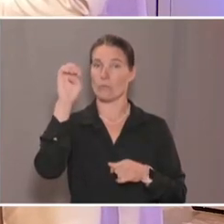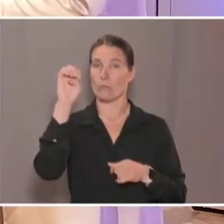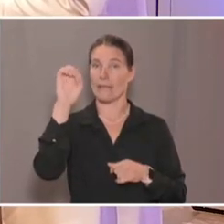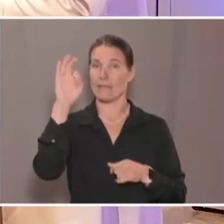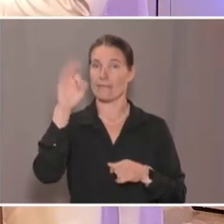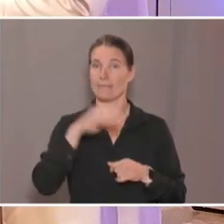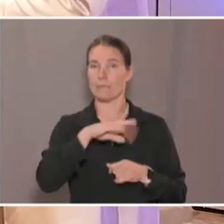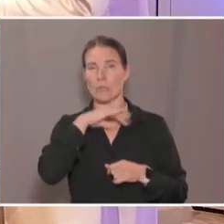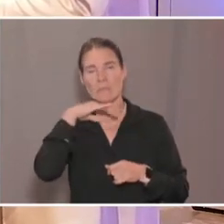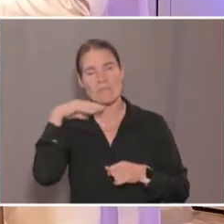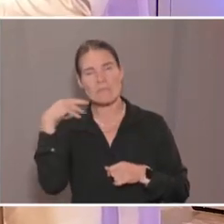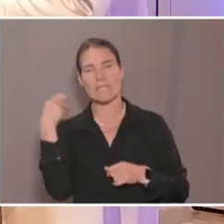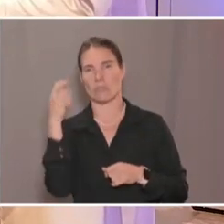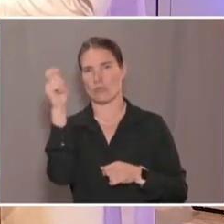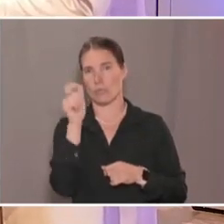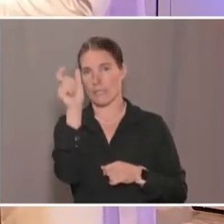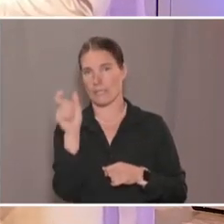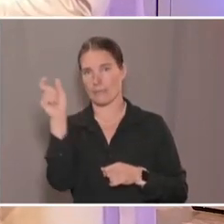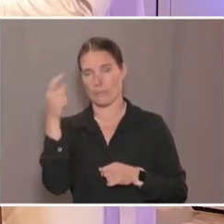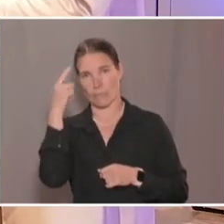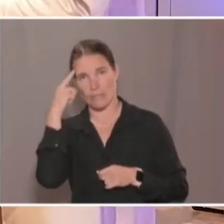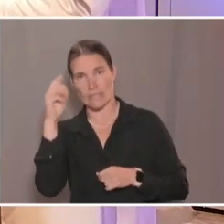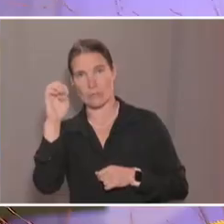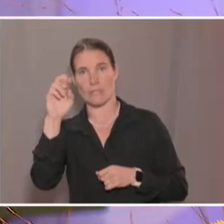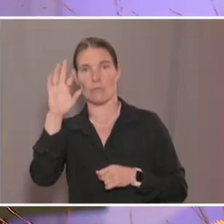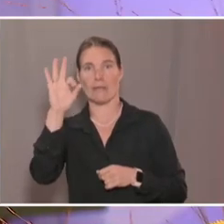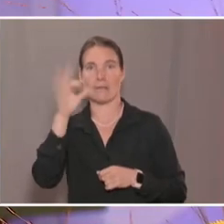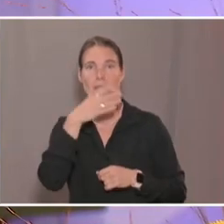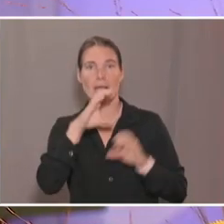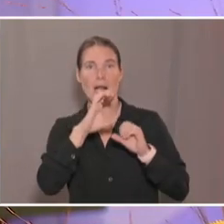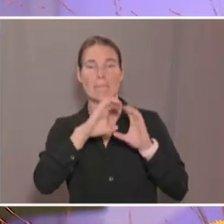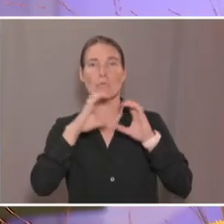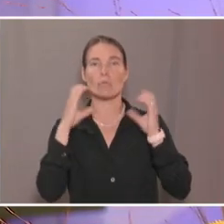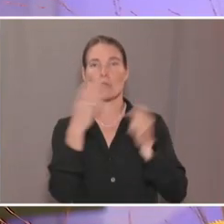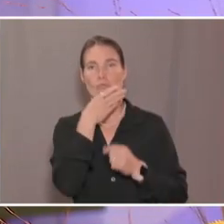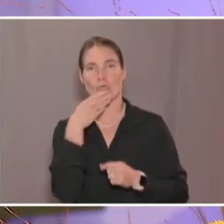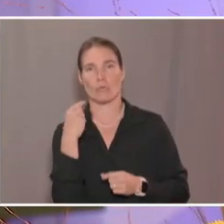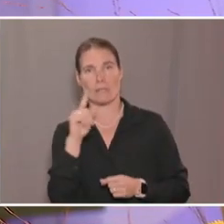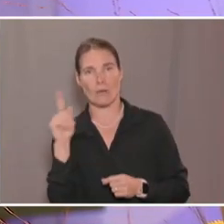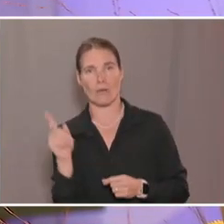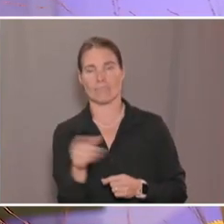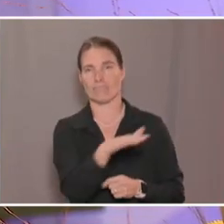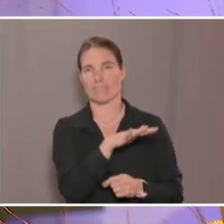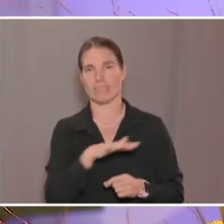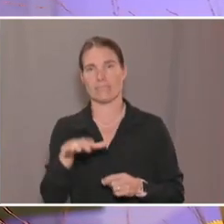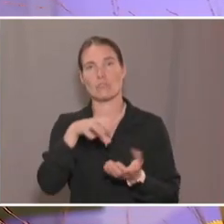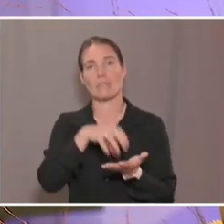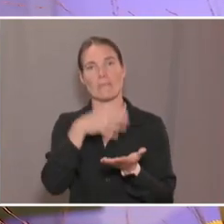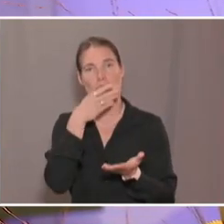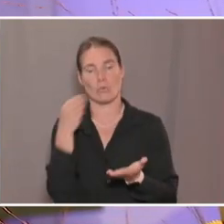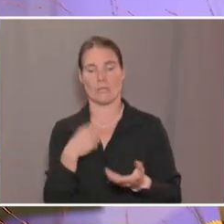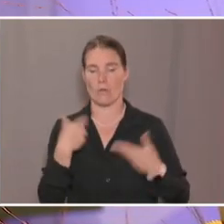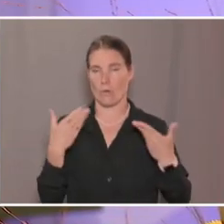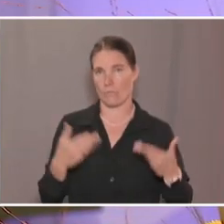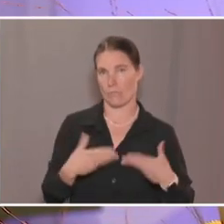viele Studierende finden nicht nur die EOF und den Campus schön, sondern auch die Stadt. Wir freuen uns und ich freue mich jedes